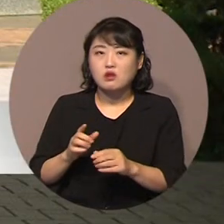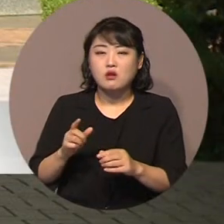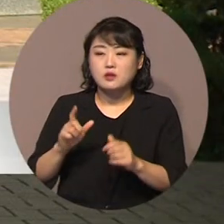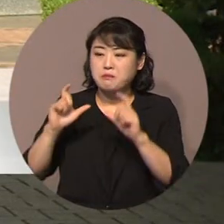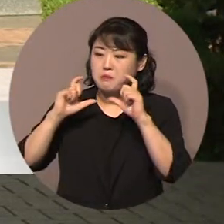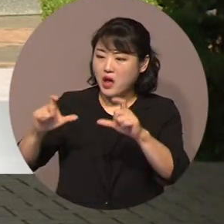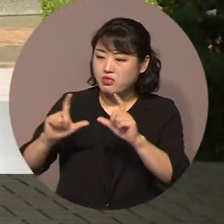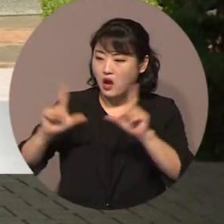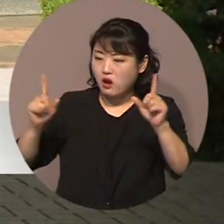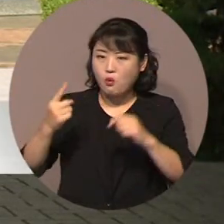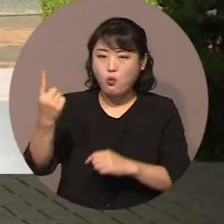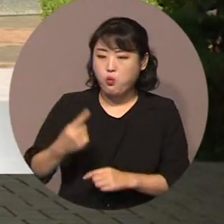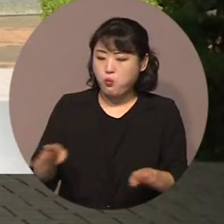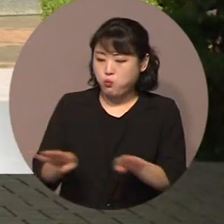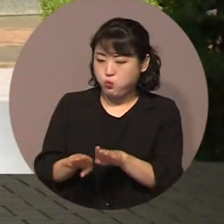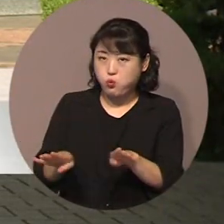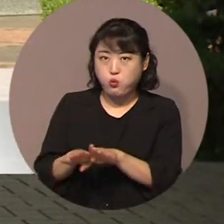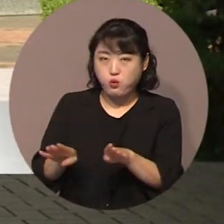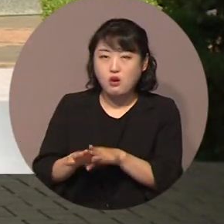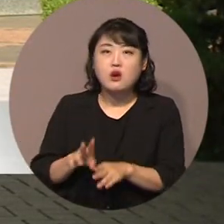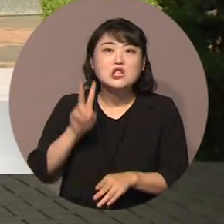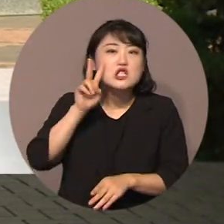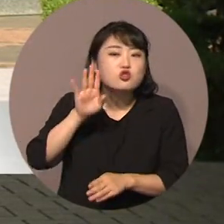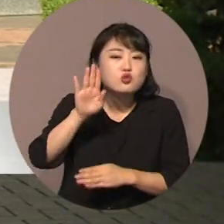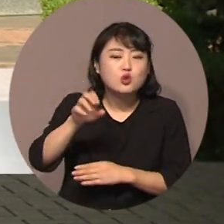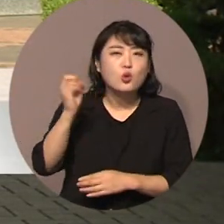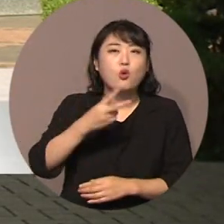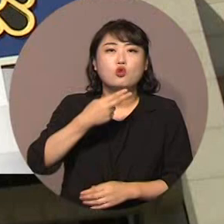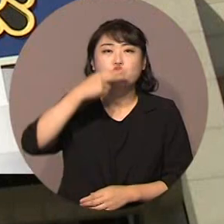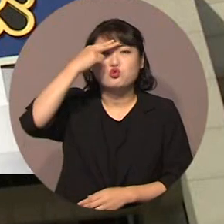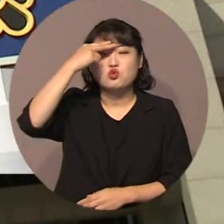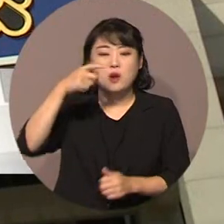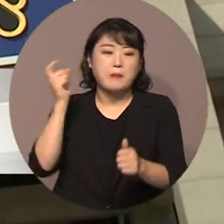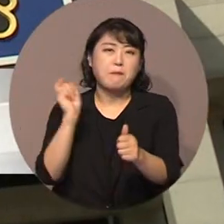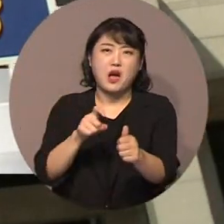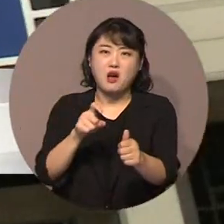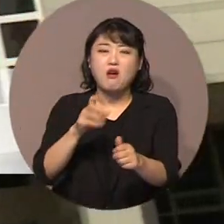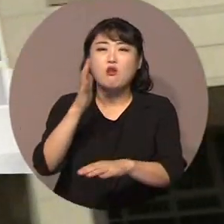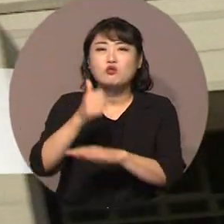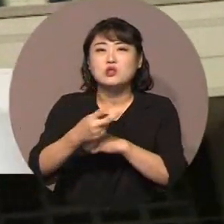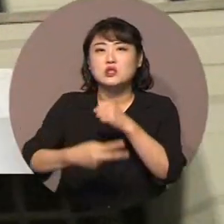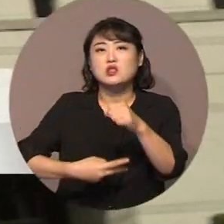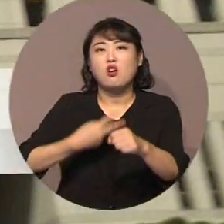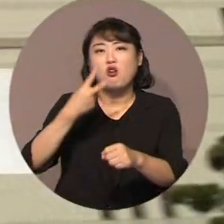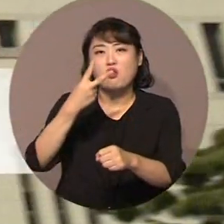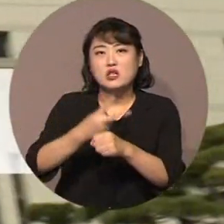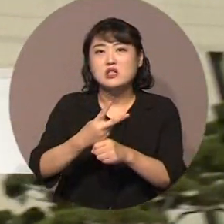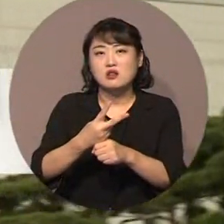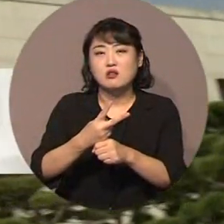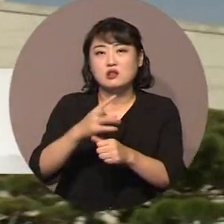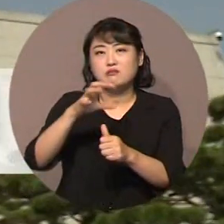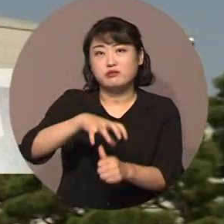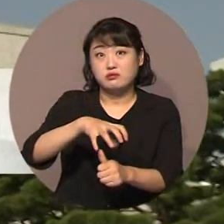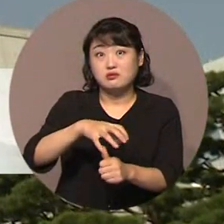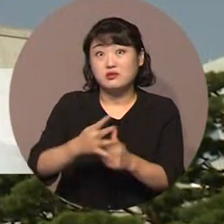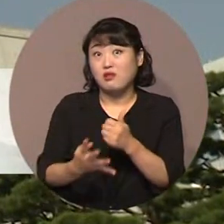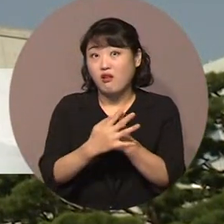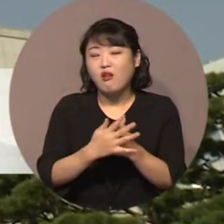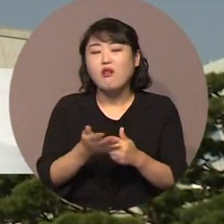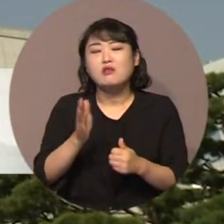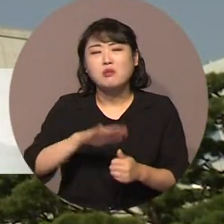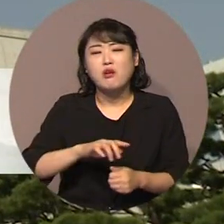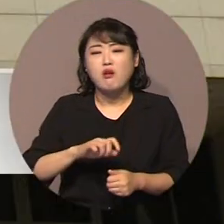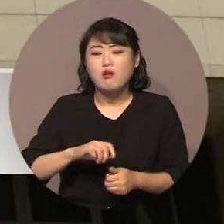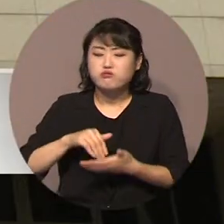출석하지 않은 채 이틀 뒤인 올해 2월 다시 음주운전의 단속돼 징역 2년을 선고받은 50대가 형이 너무